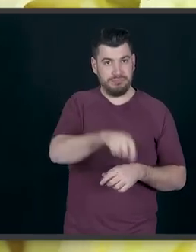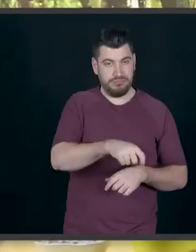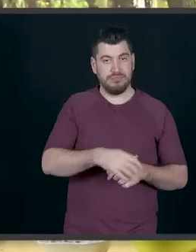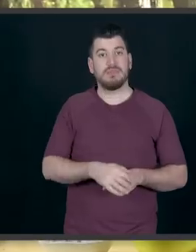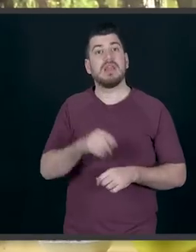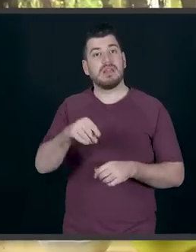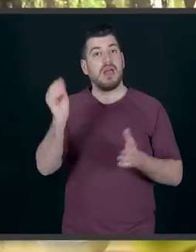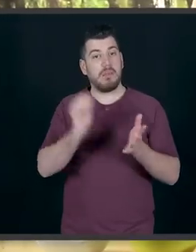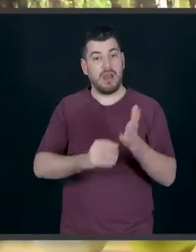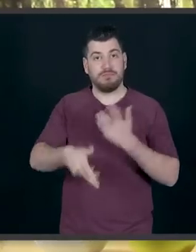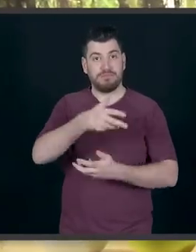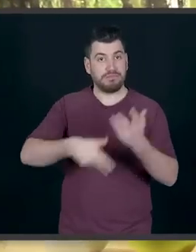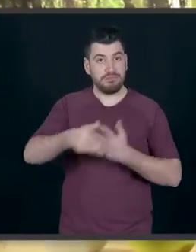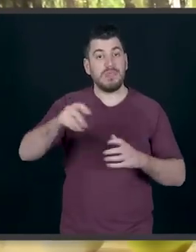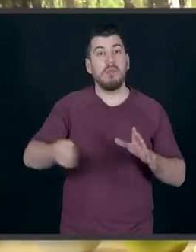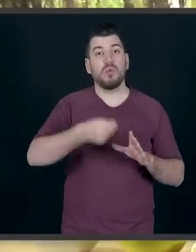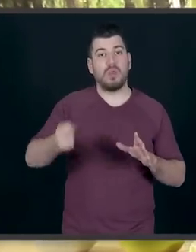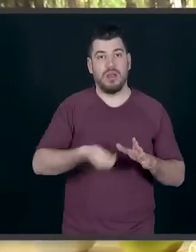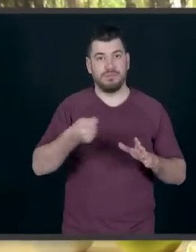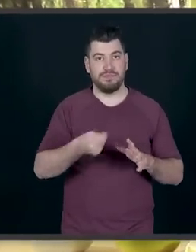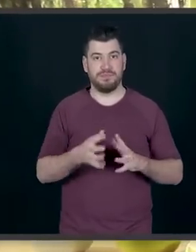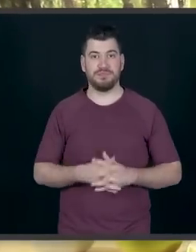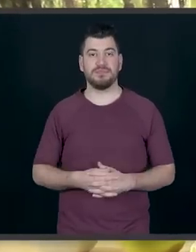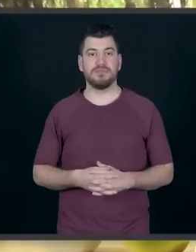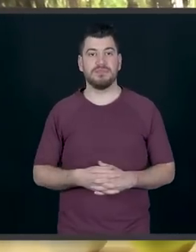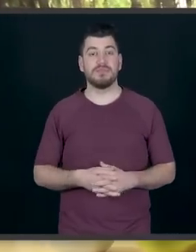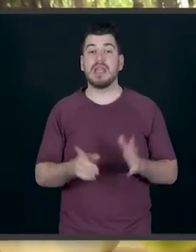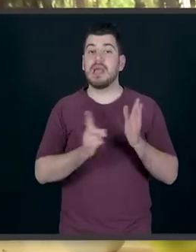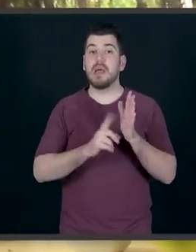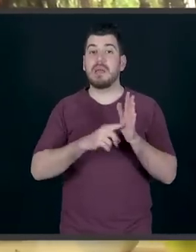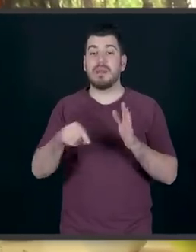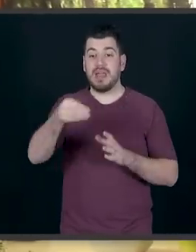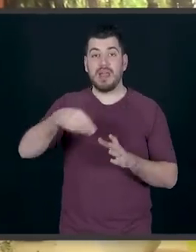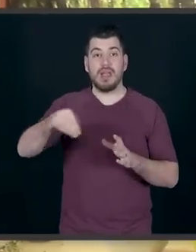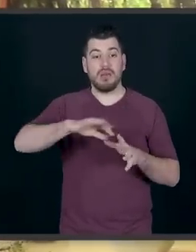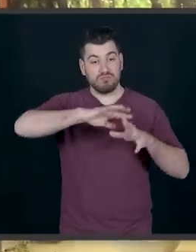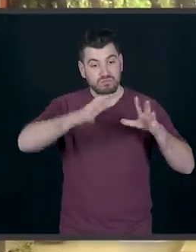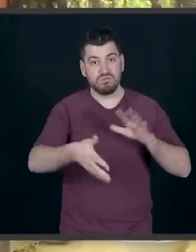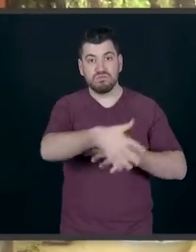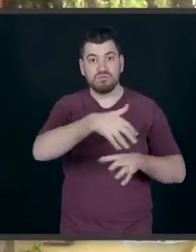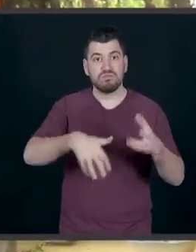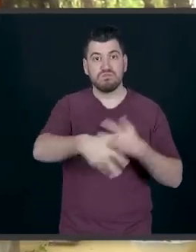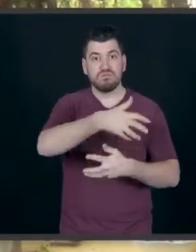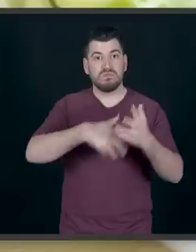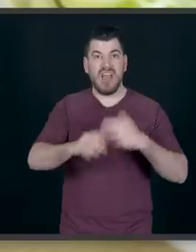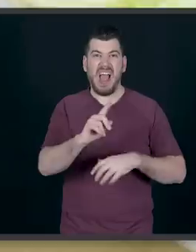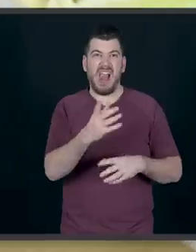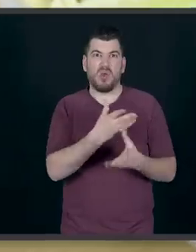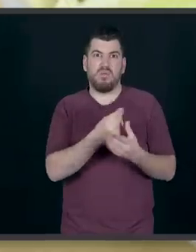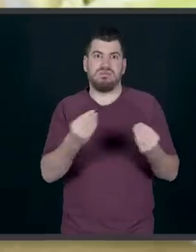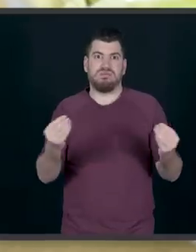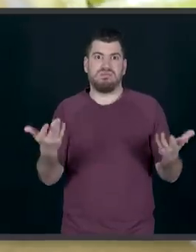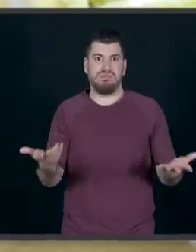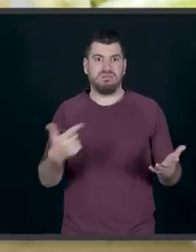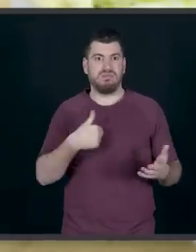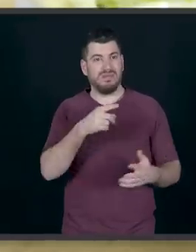1-2 και θα ανακατέψουμε καλά με το κουτάλι, εντάξει. Πρέπει το dressing να πάει παντού, αλλά να μην έχει πάρα πολύ, δηλαδή